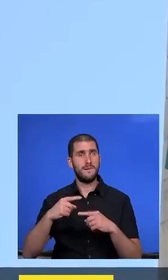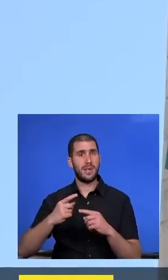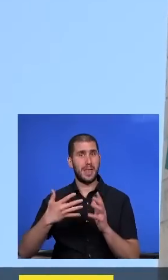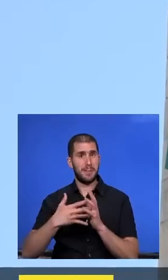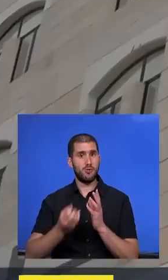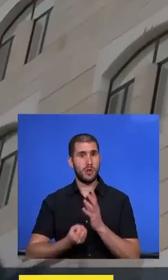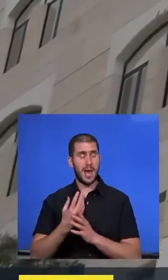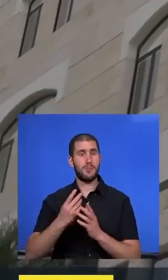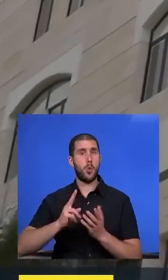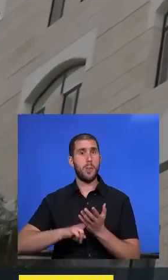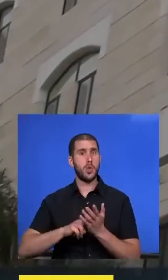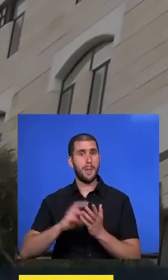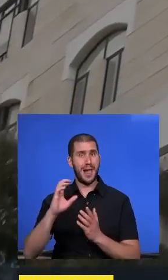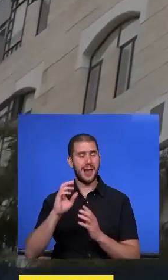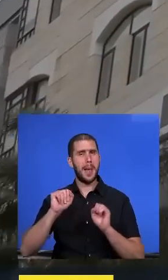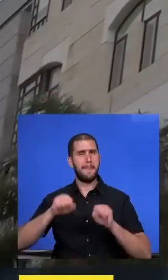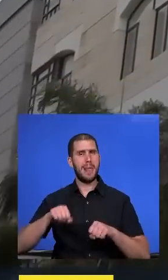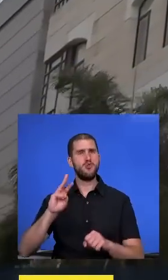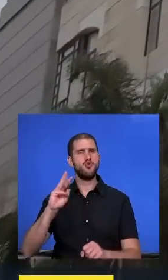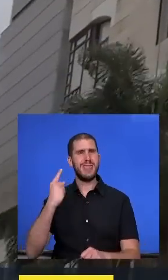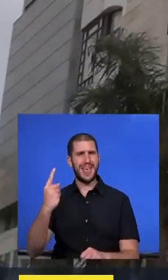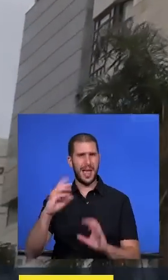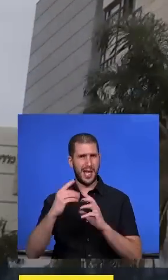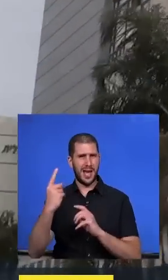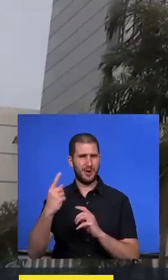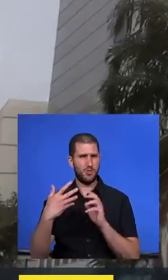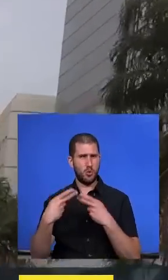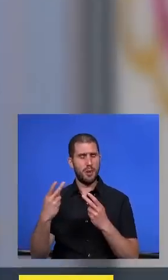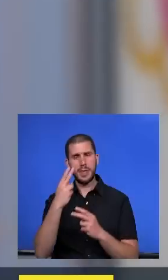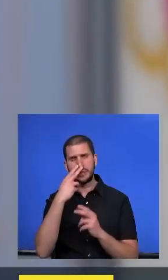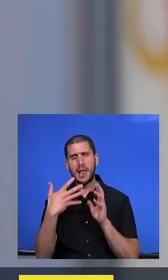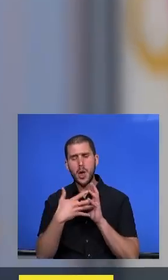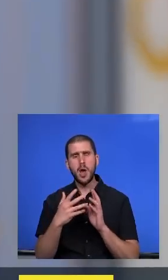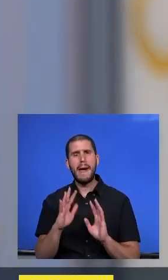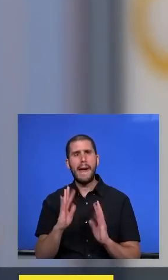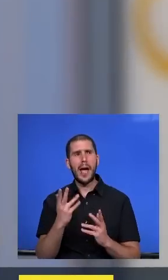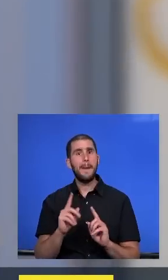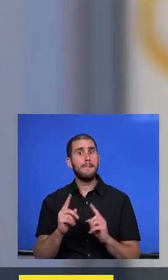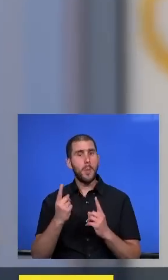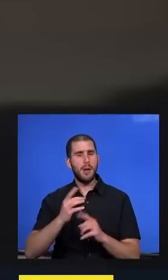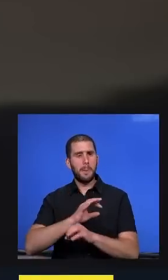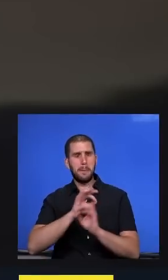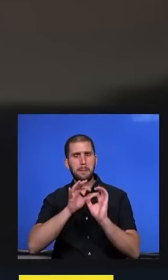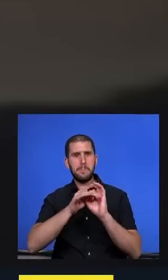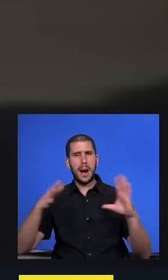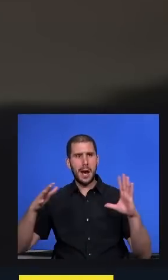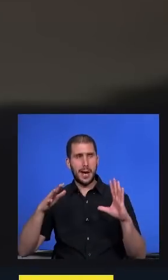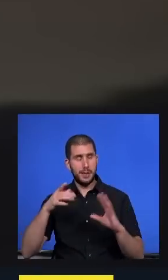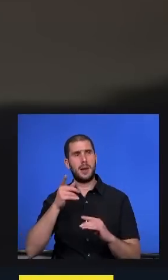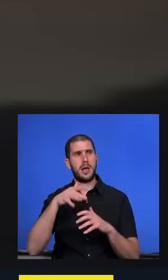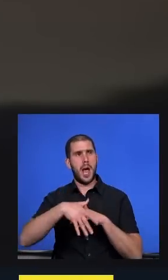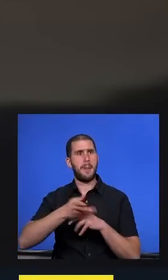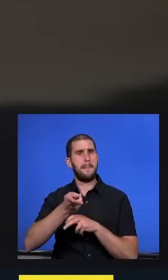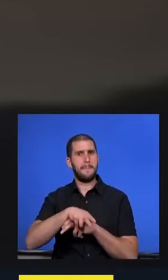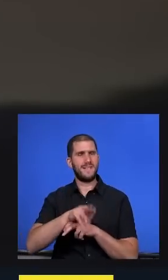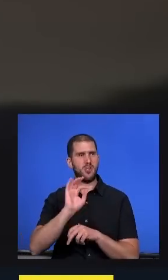כללית, הבעלים של בית החולים שניידר שם מושפז, תנסה לחקור ולקבוע כיצד בכל זאת נותק הצינור, מה שהביא למותו המיידי